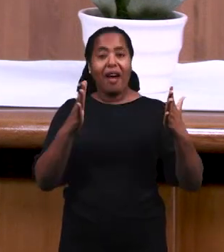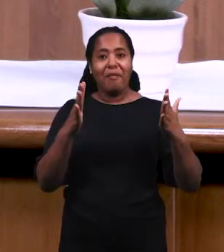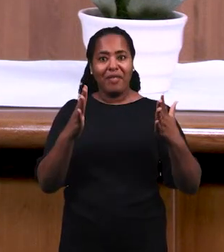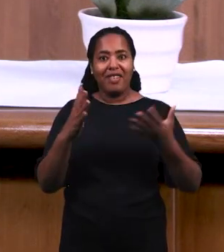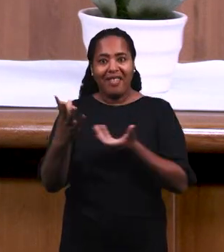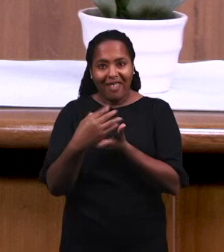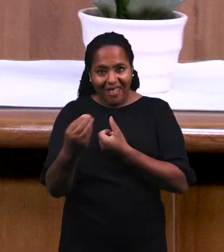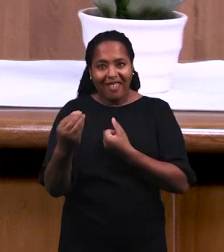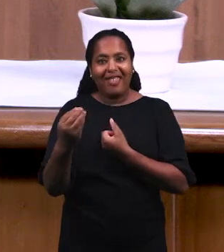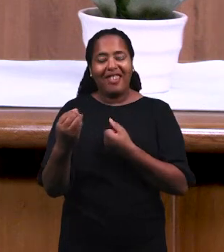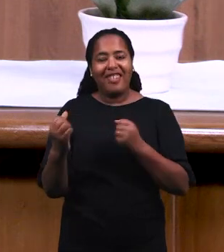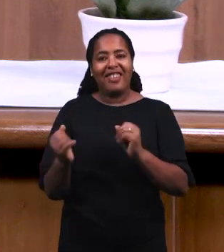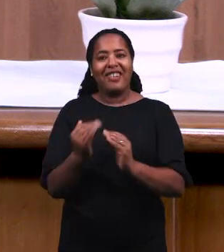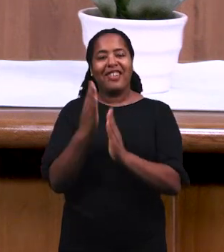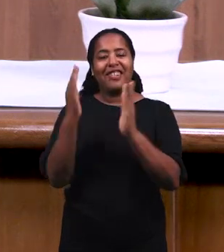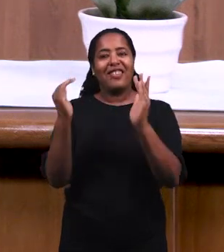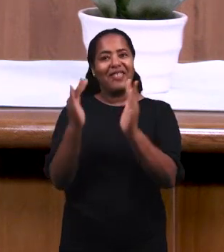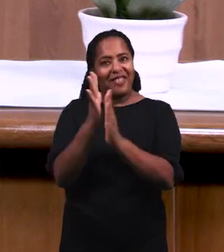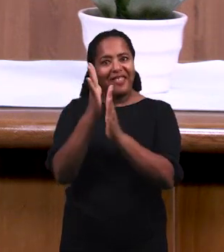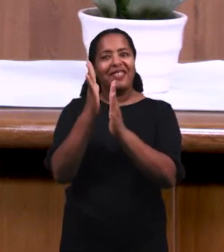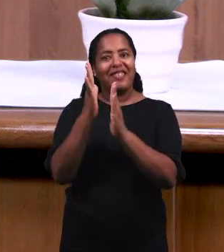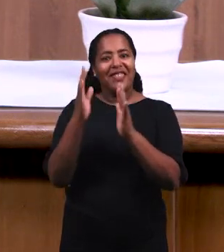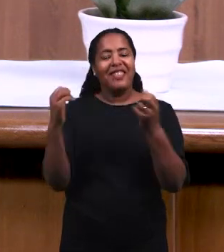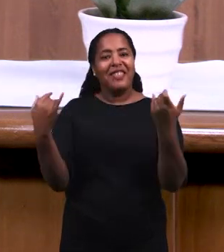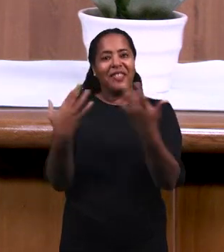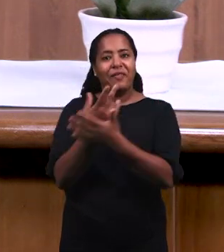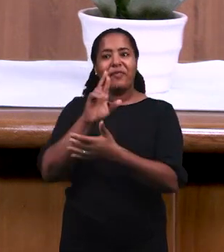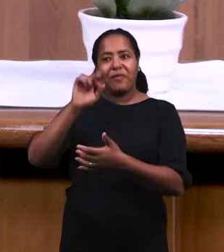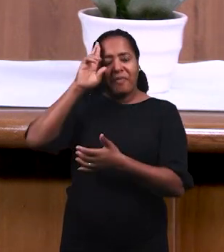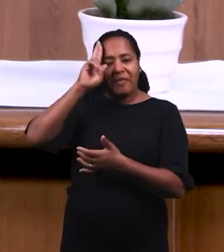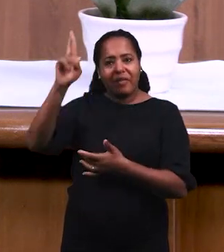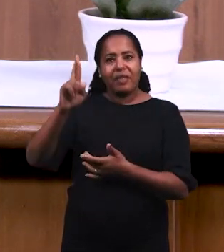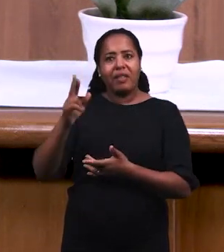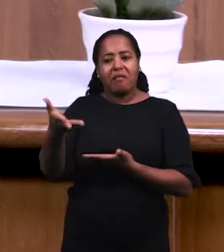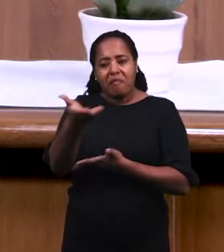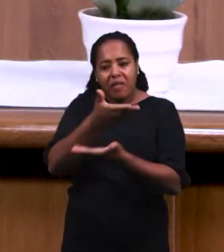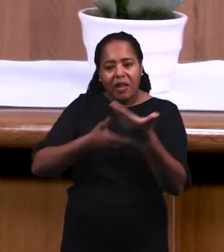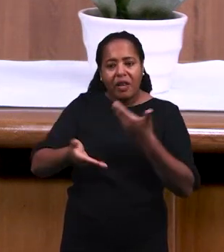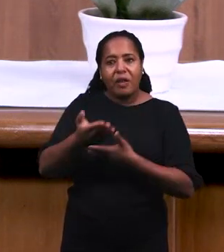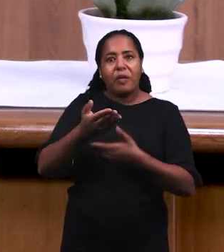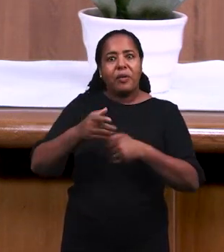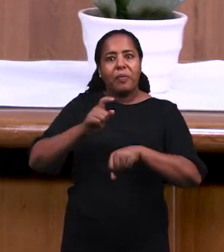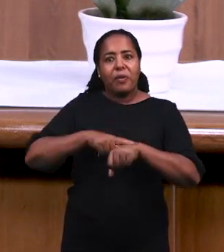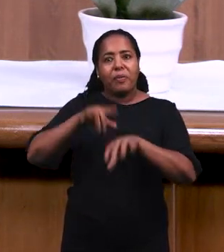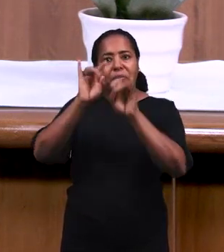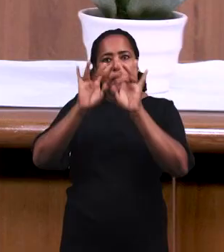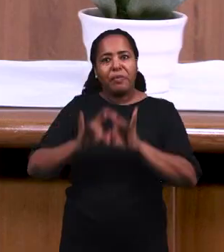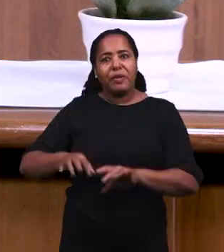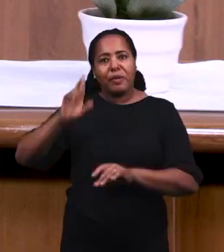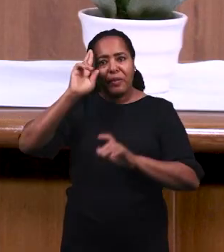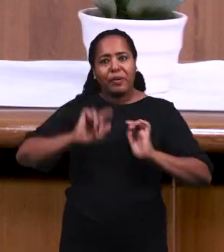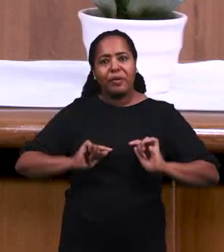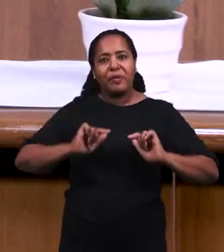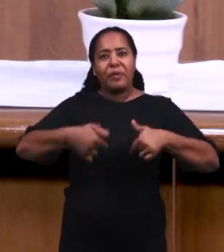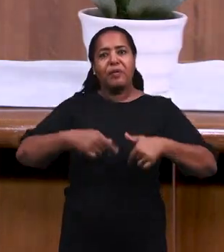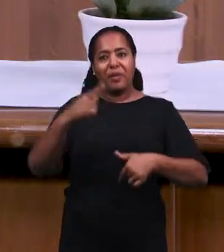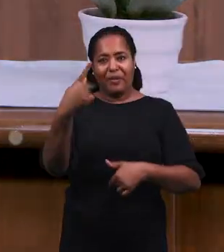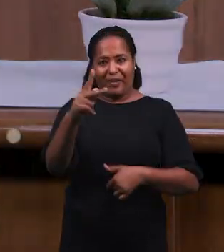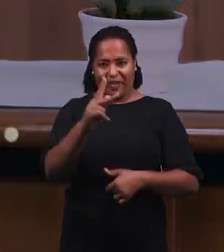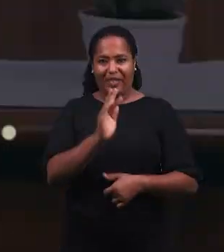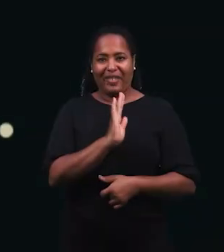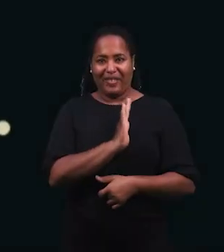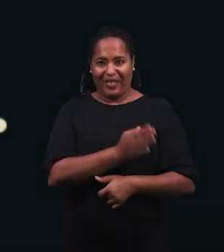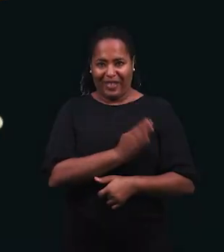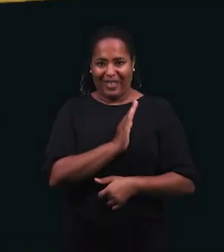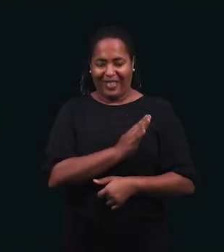свое, прославляйте Богу, участвуйте в этом особом моменте, который Бог